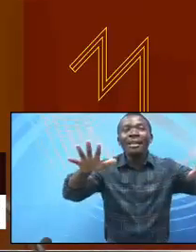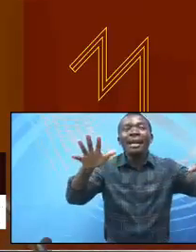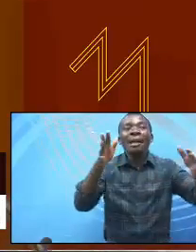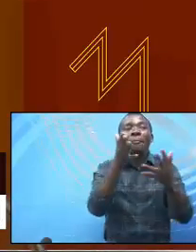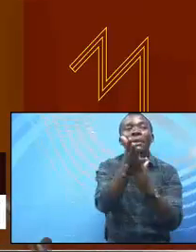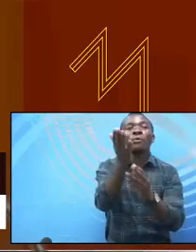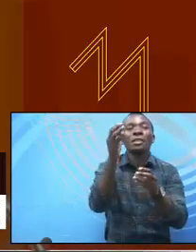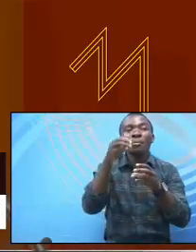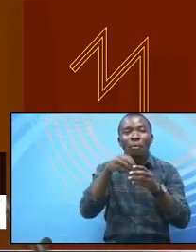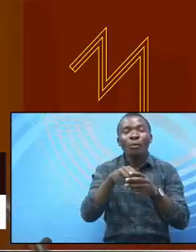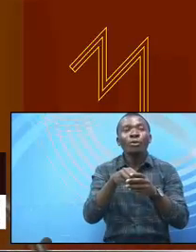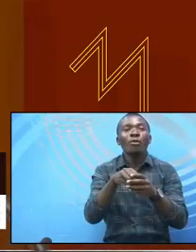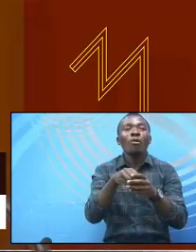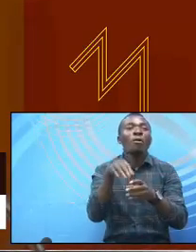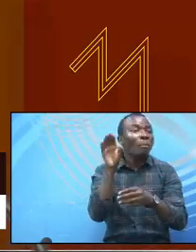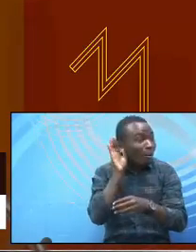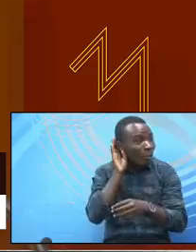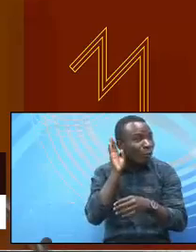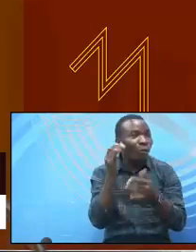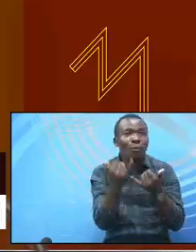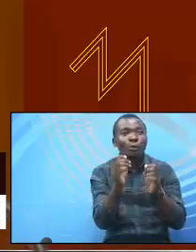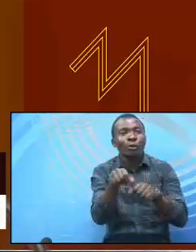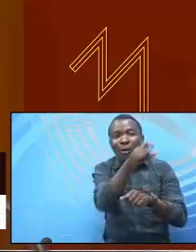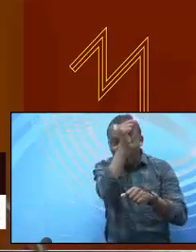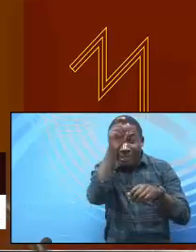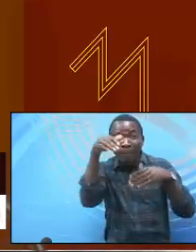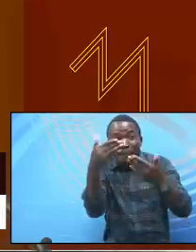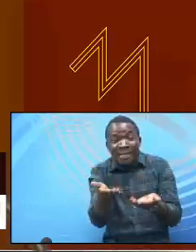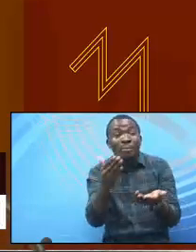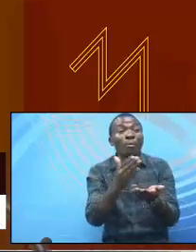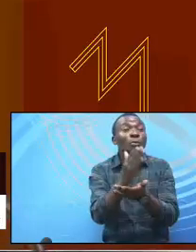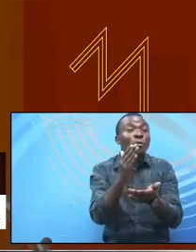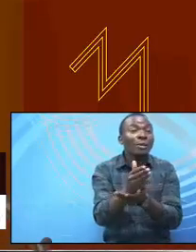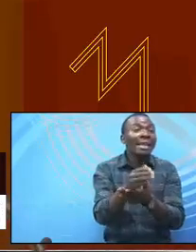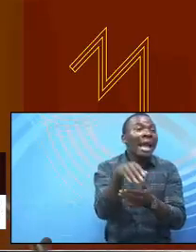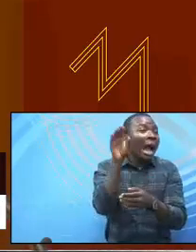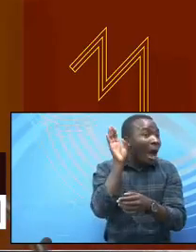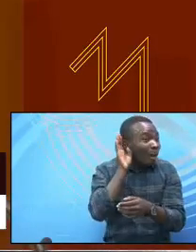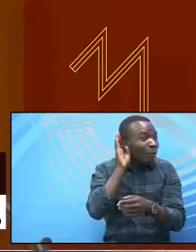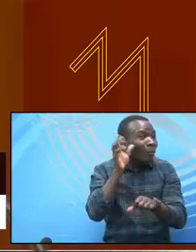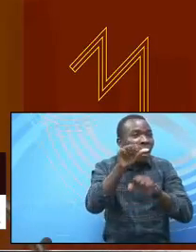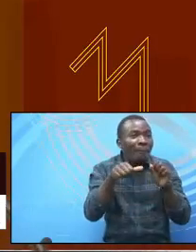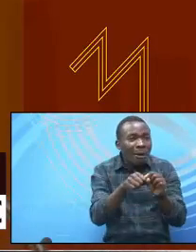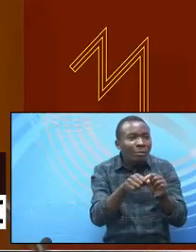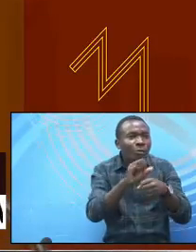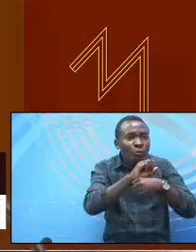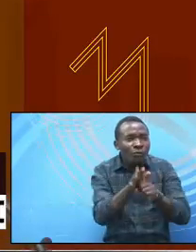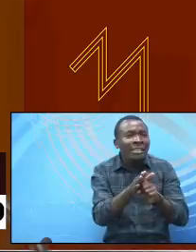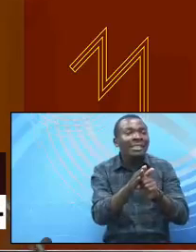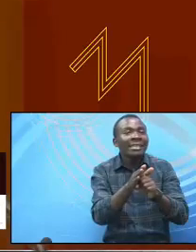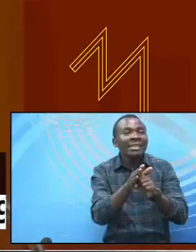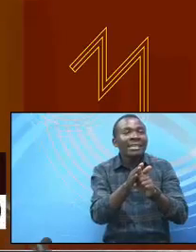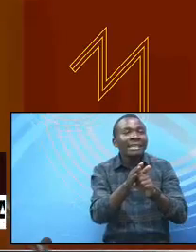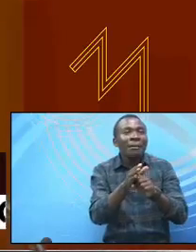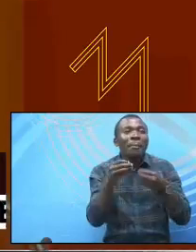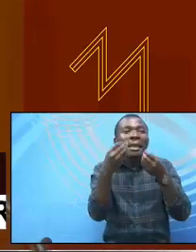buryo bw'amakuru tukaba dushaka kwibaza ngo mbese mu by'ukuri amakuru ku cyorezo cya coronavirus agera ku